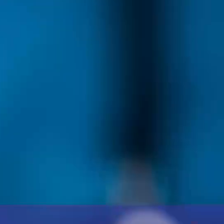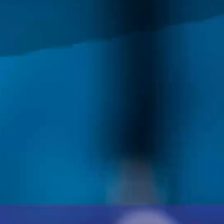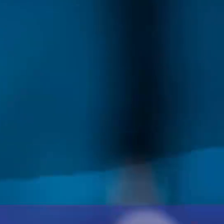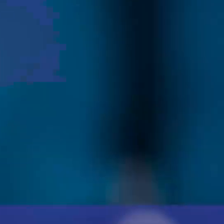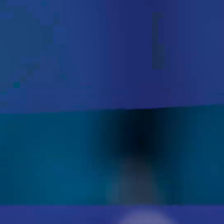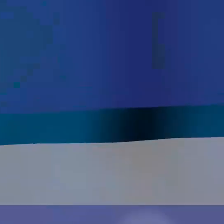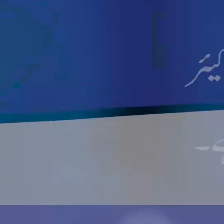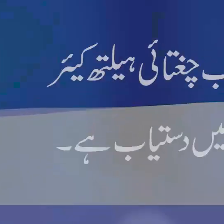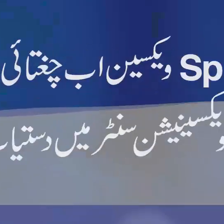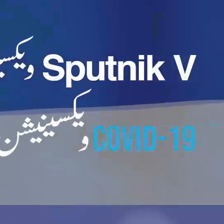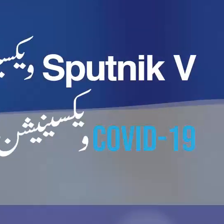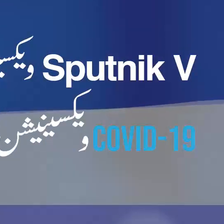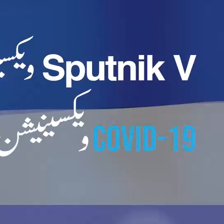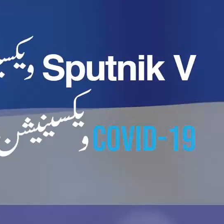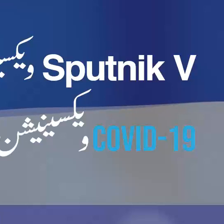हूँ।